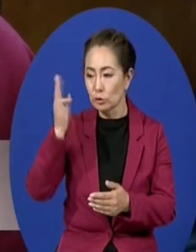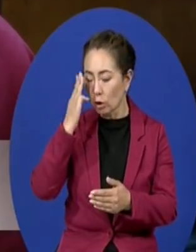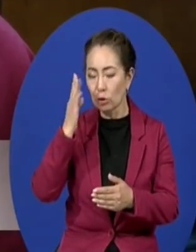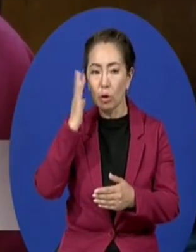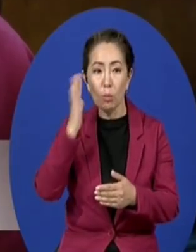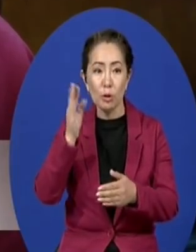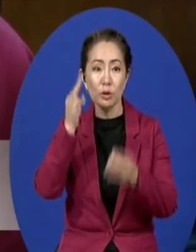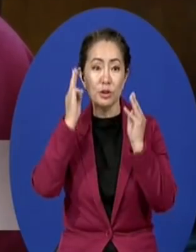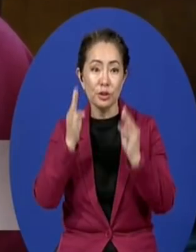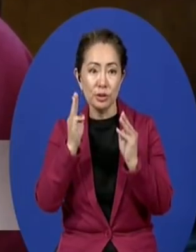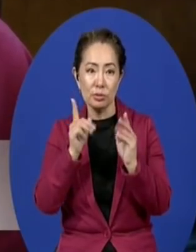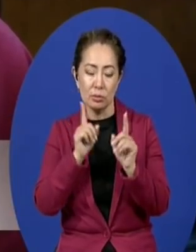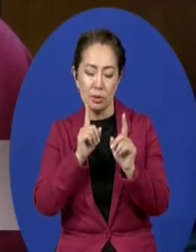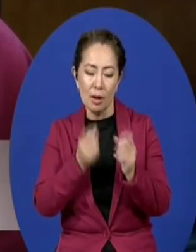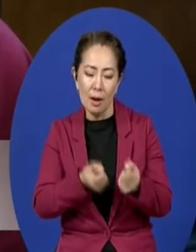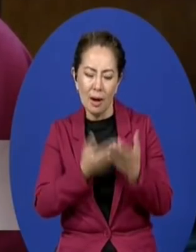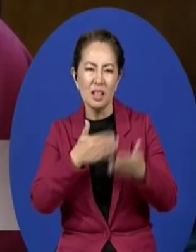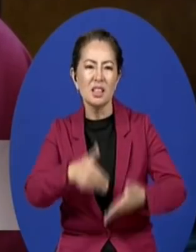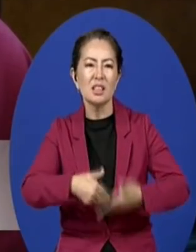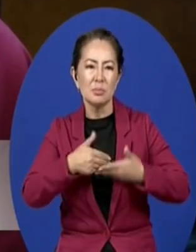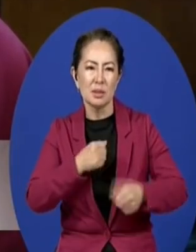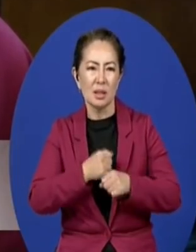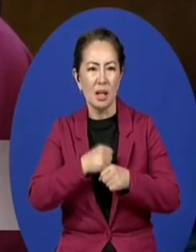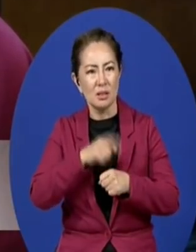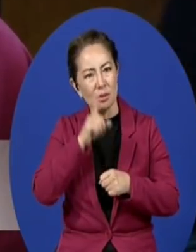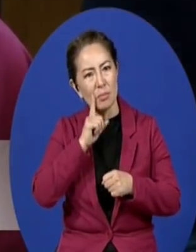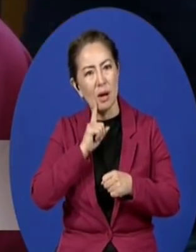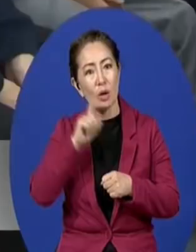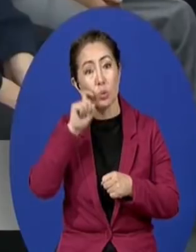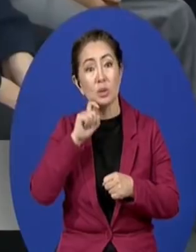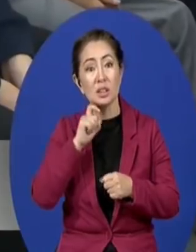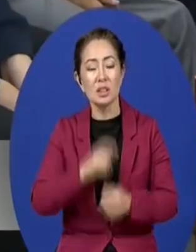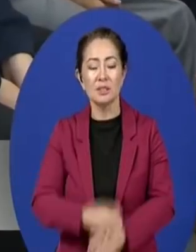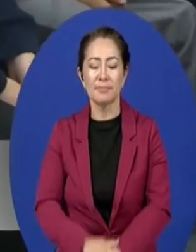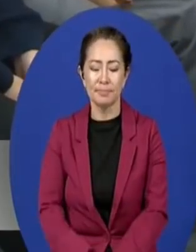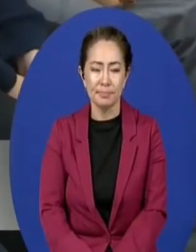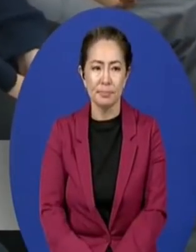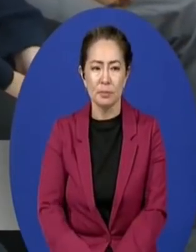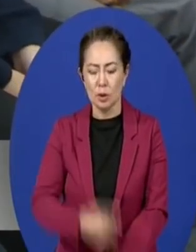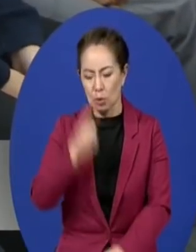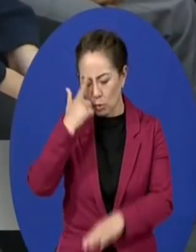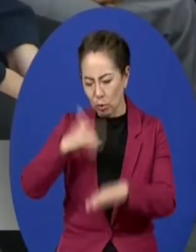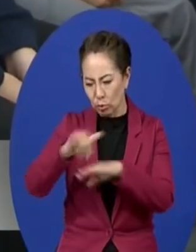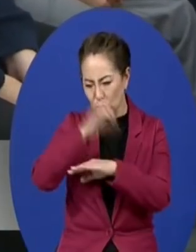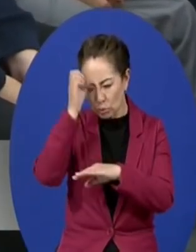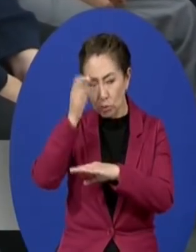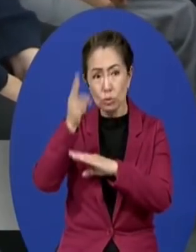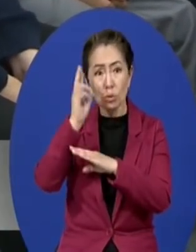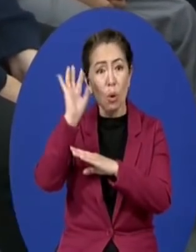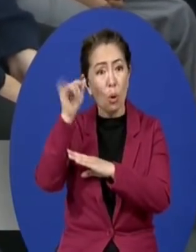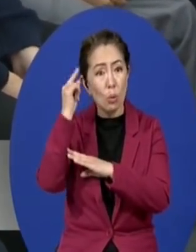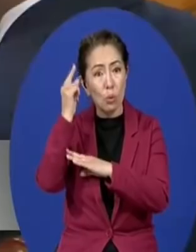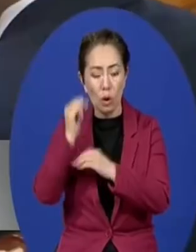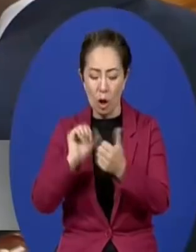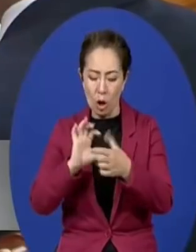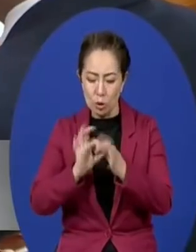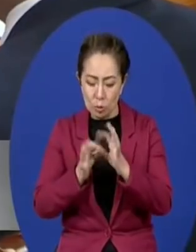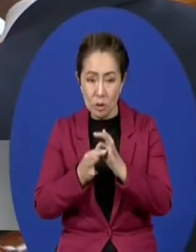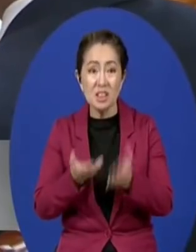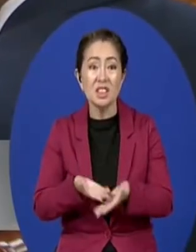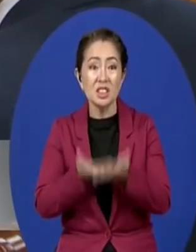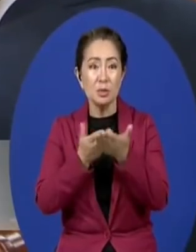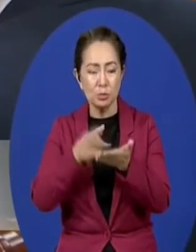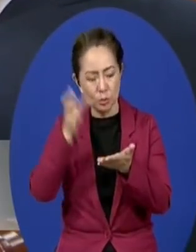тодорхой бодлого шийдвэр гаргаж дэмжиж ажилласаа гэж хүсэж байна. Монгол улсын ерөнхийлөгч оюуны спортыг дэмжих, боловсрол шинжлэх